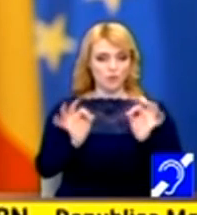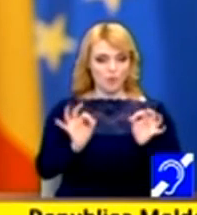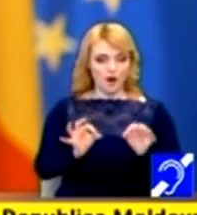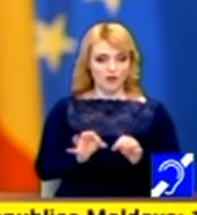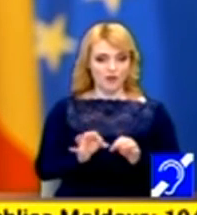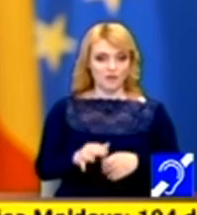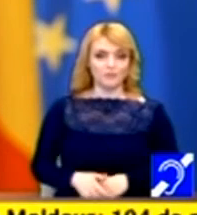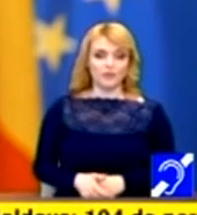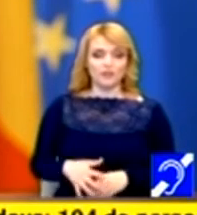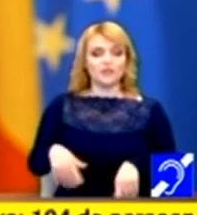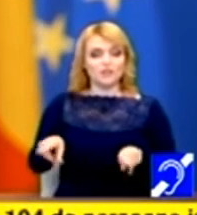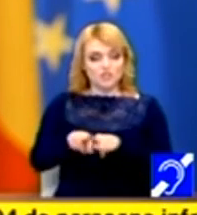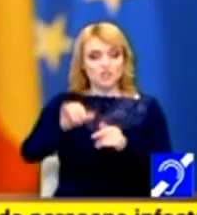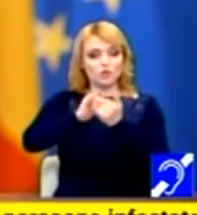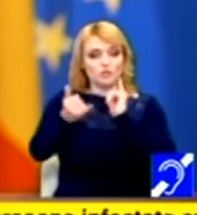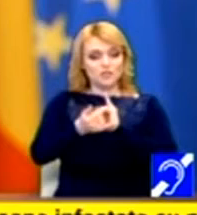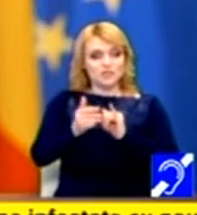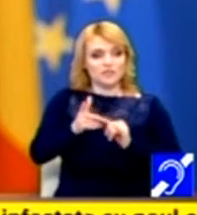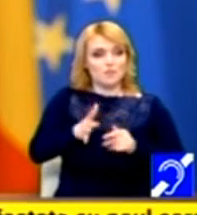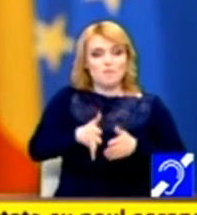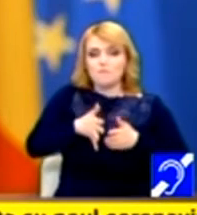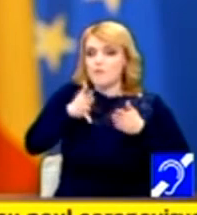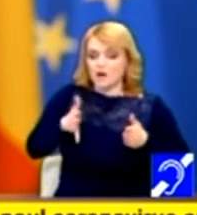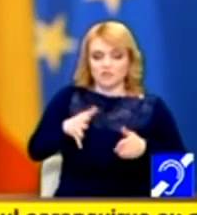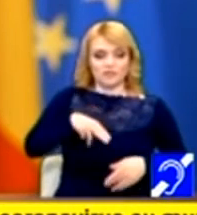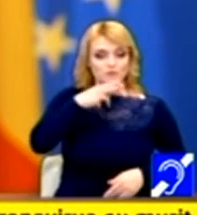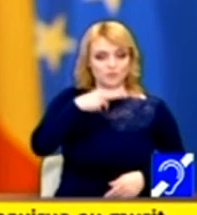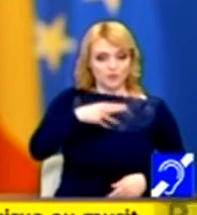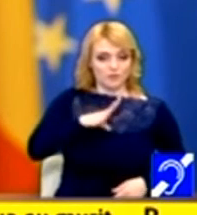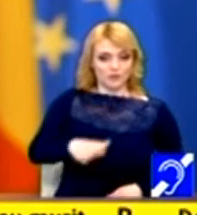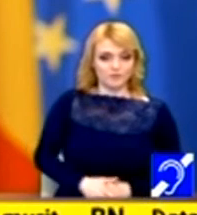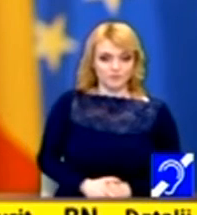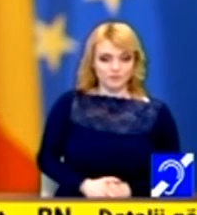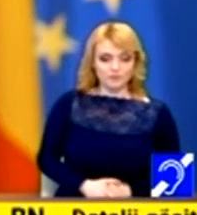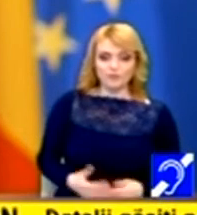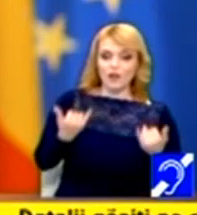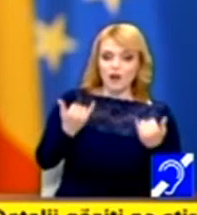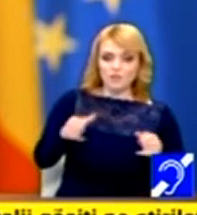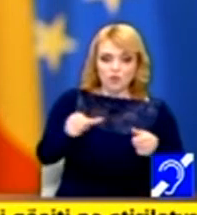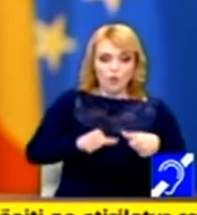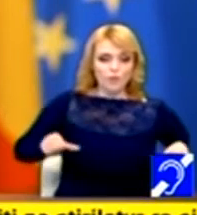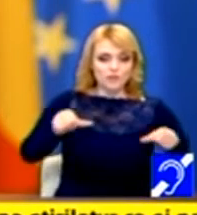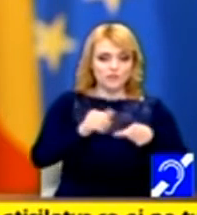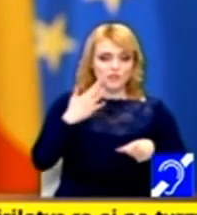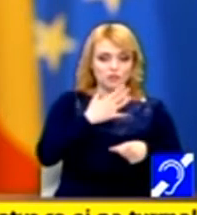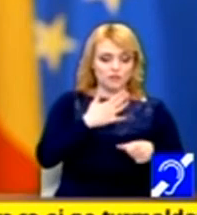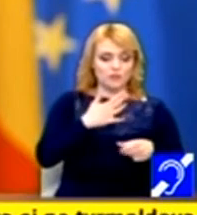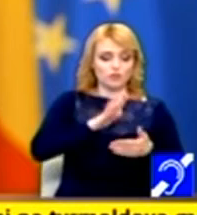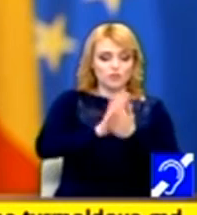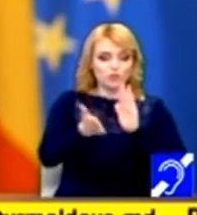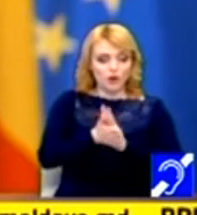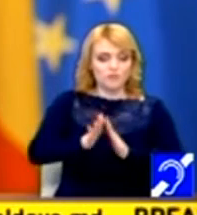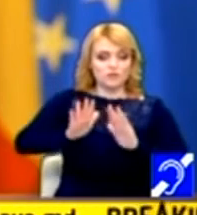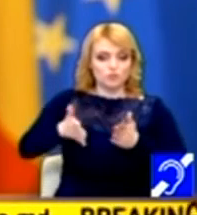aceleași condiții de maximă siguranță. Astăzi, Comitetul Național pentru Situații Speciale